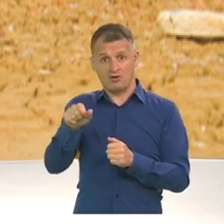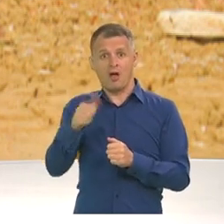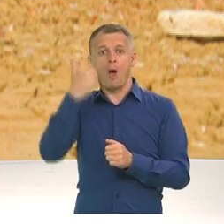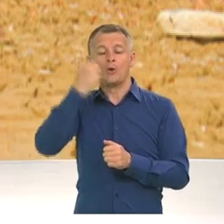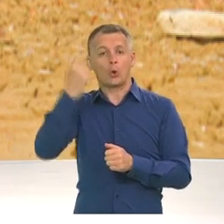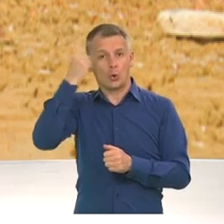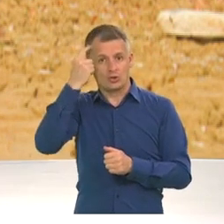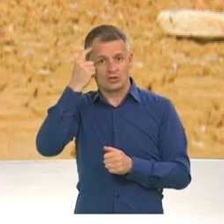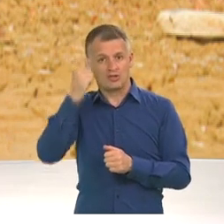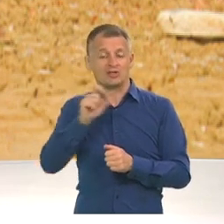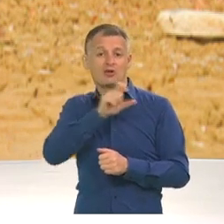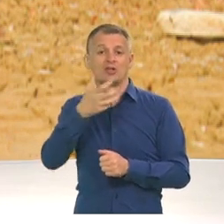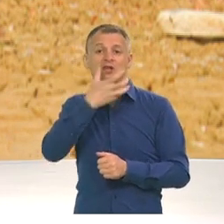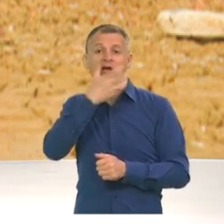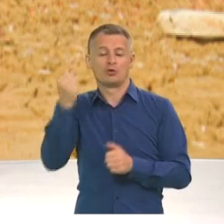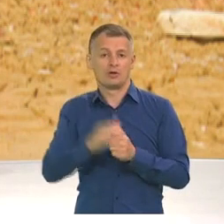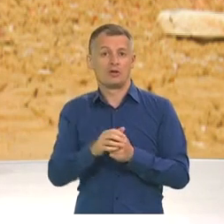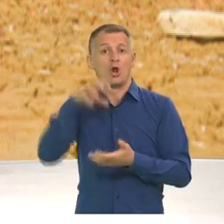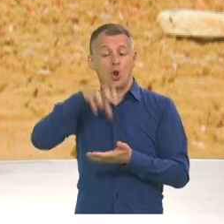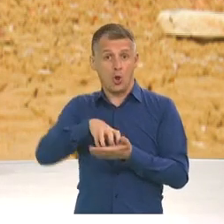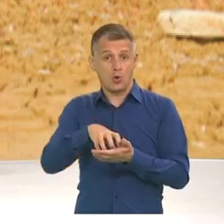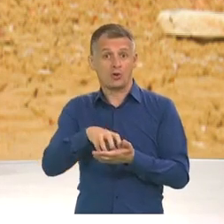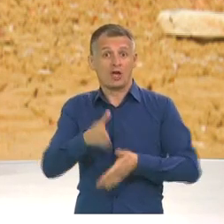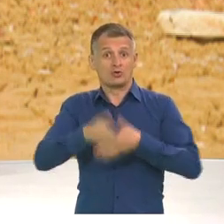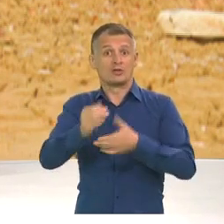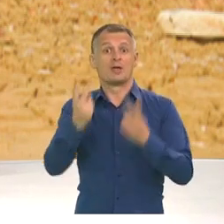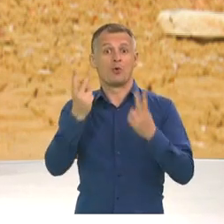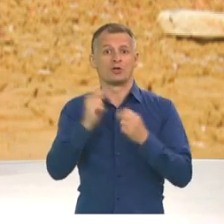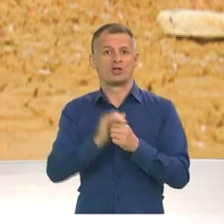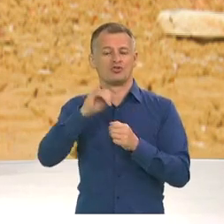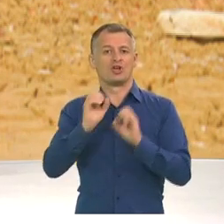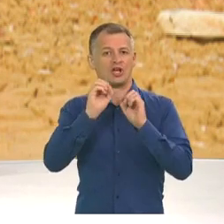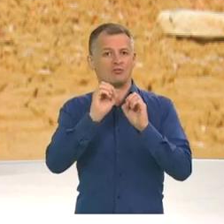extreme. Punctele de prim ajutor sunt vitale, iar recomandările de a nu ieși